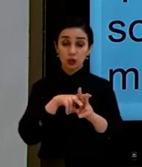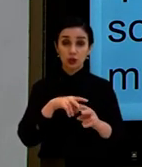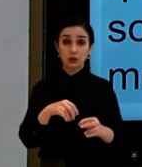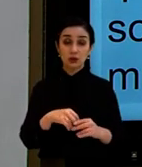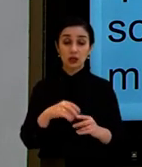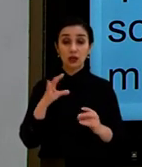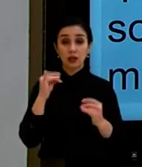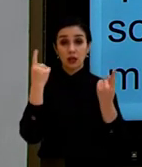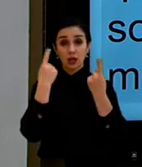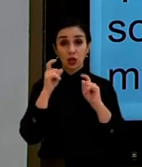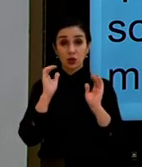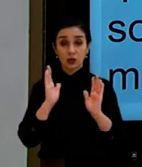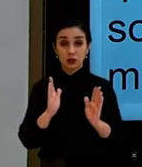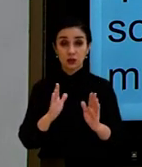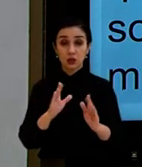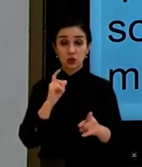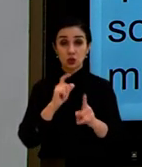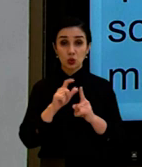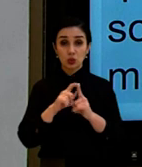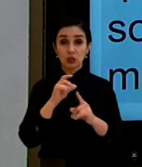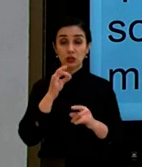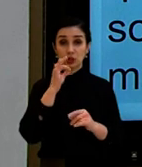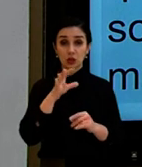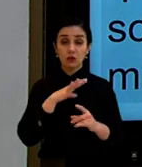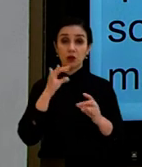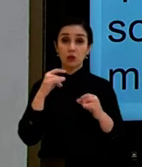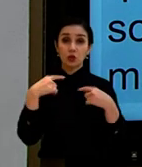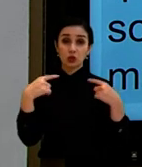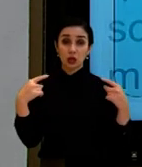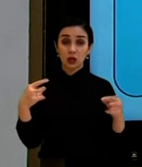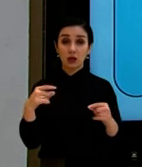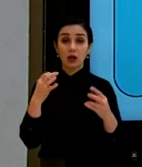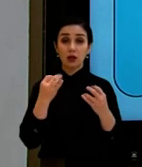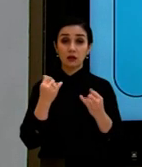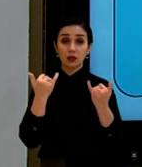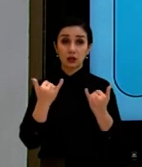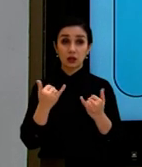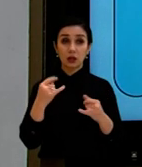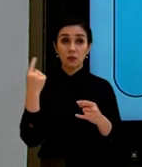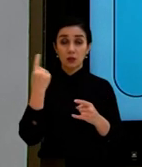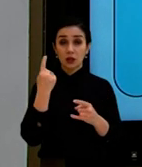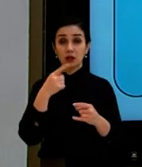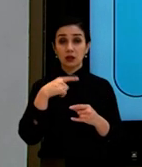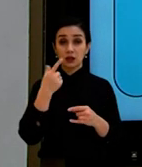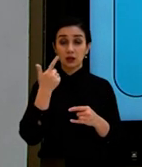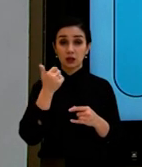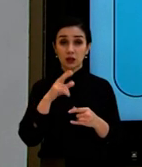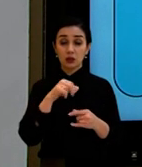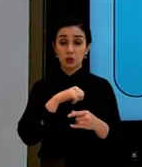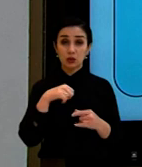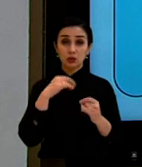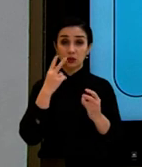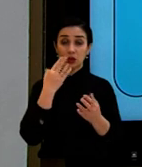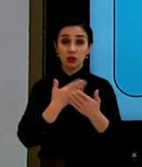Yuklatilsin, e'lon qilinsin. So'zga chiqdi va boshqalar. Ana endi birinchi gapni o'zim